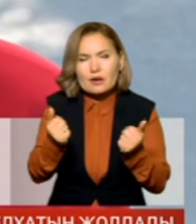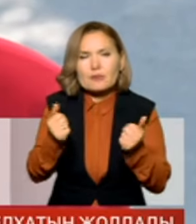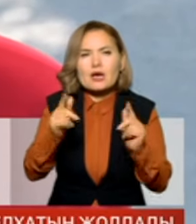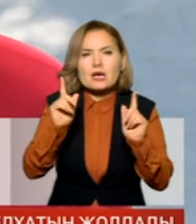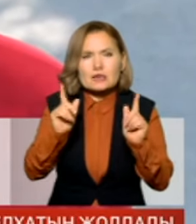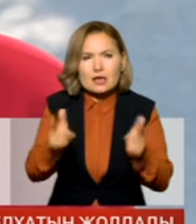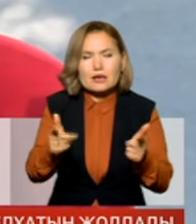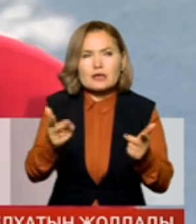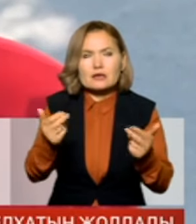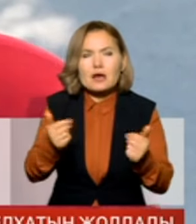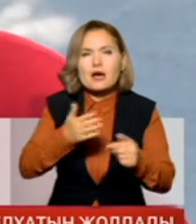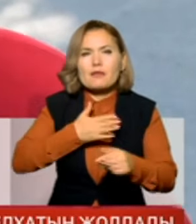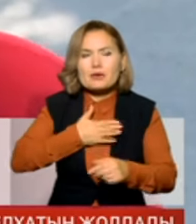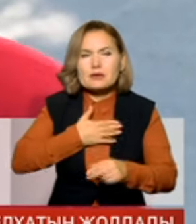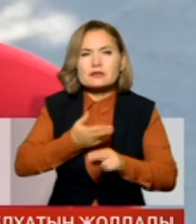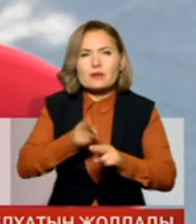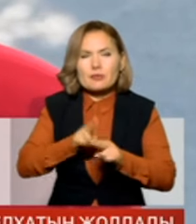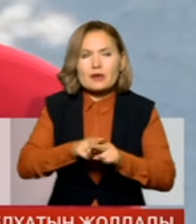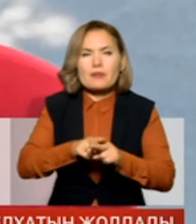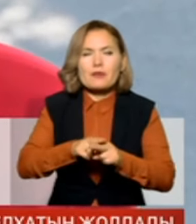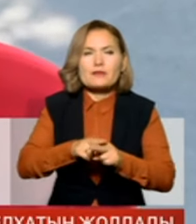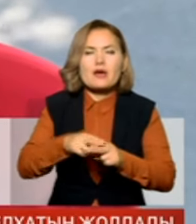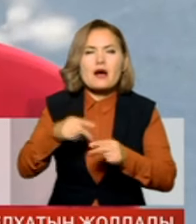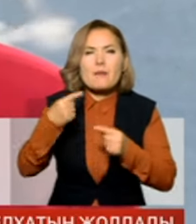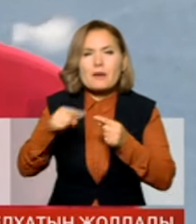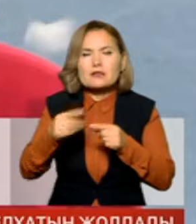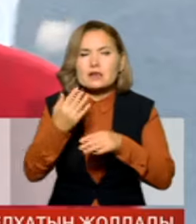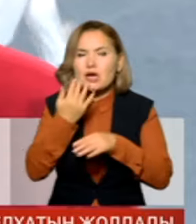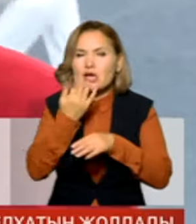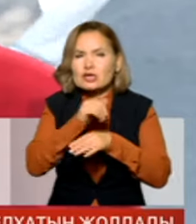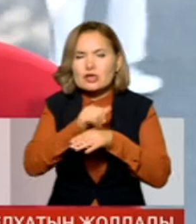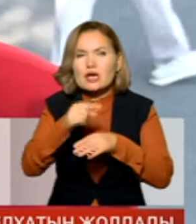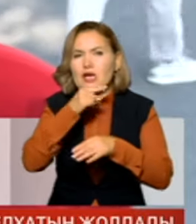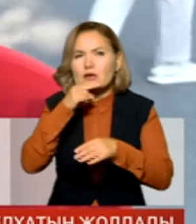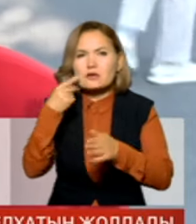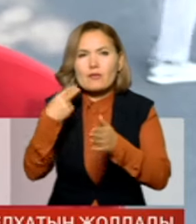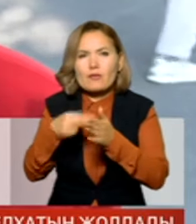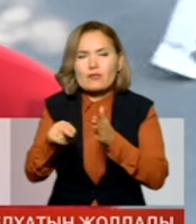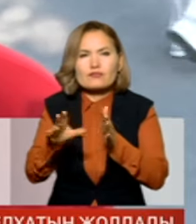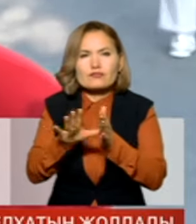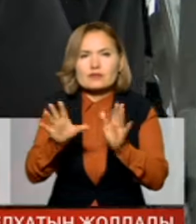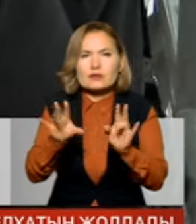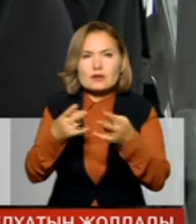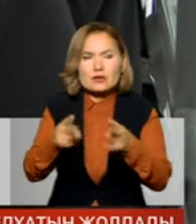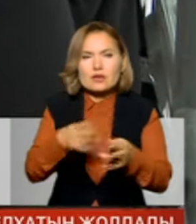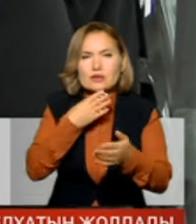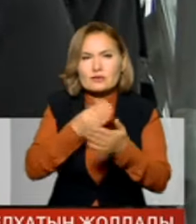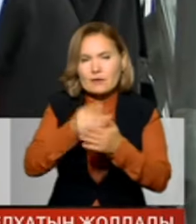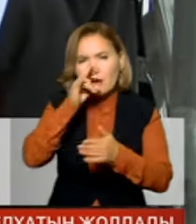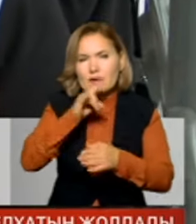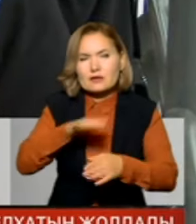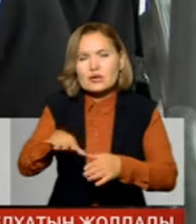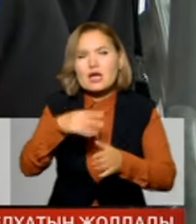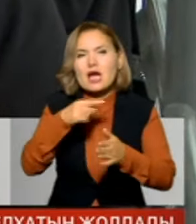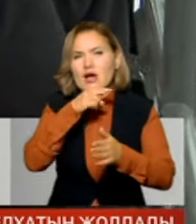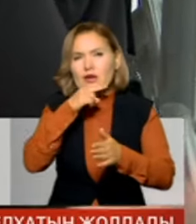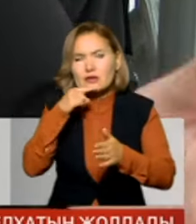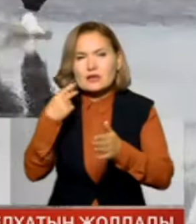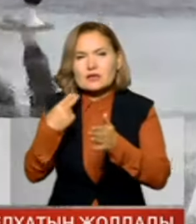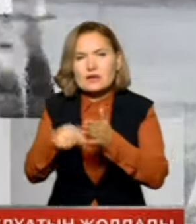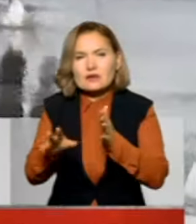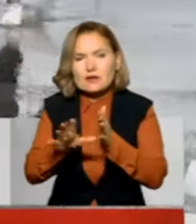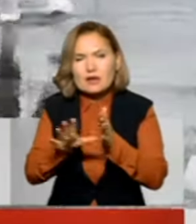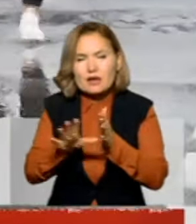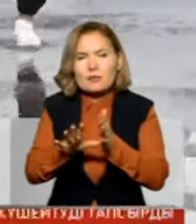ыңғайланамыз. Енді бізде басқа біреуден сатып алып жатқанша өзімізде болған дұрыс сияқты. Ресейден сатып аламыз энергетика